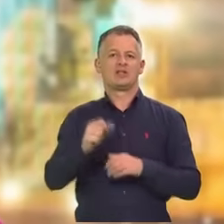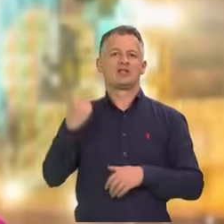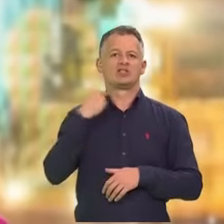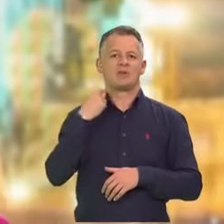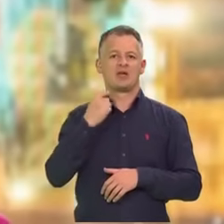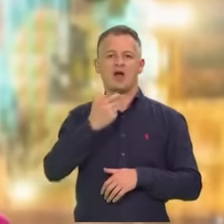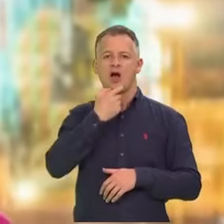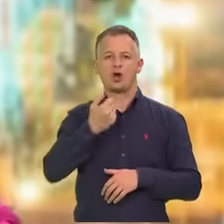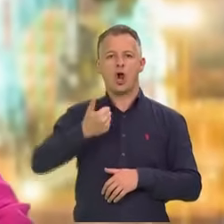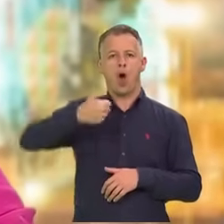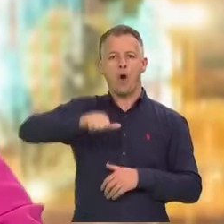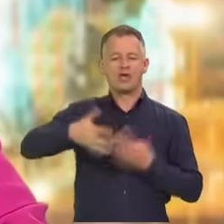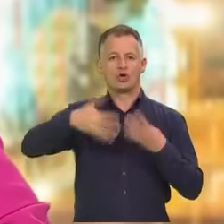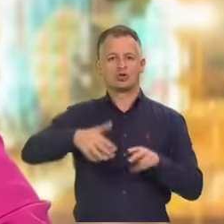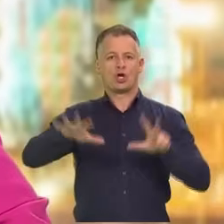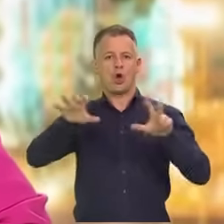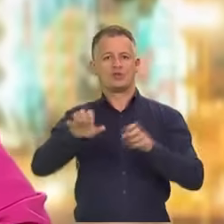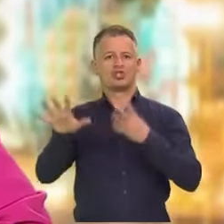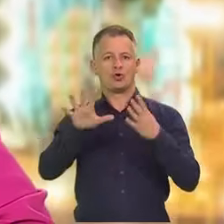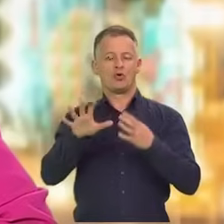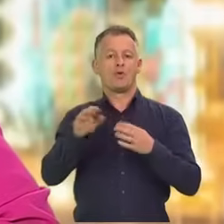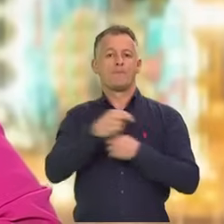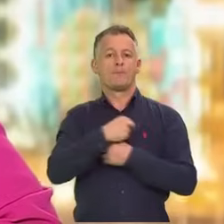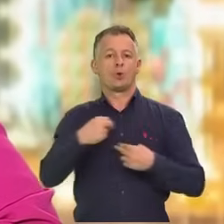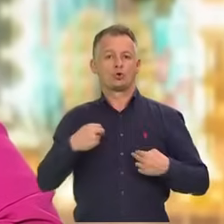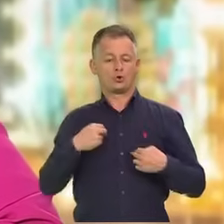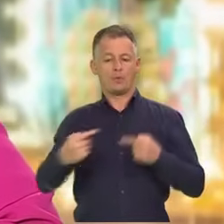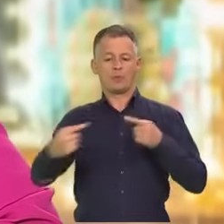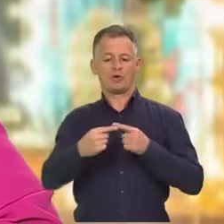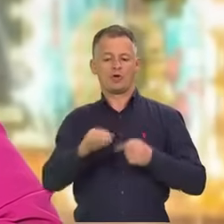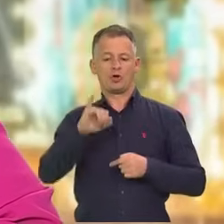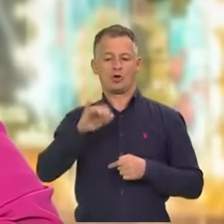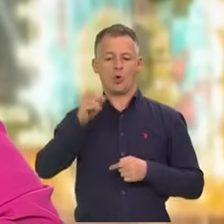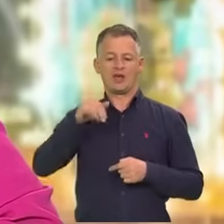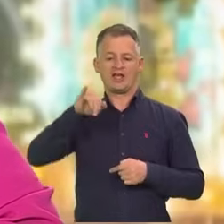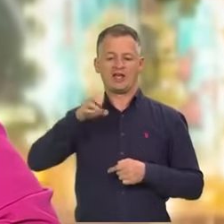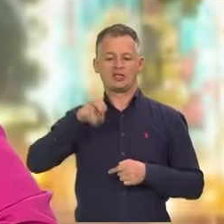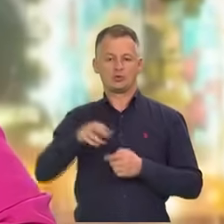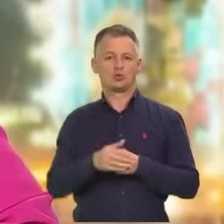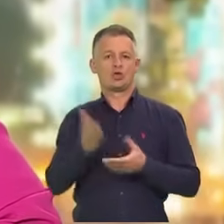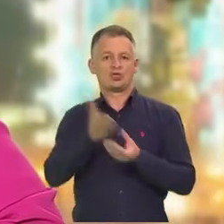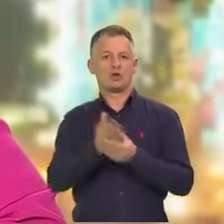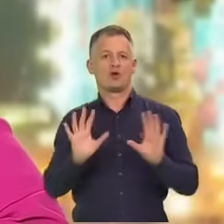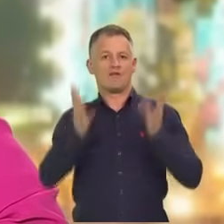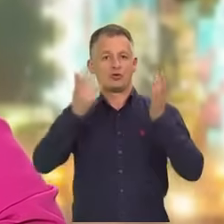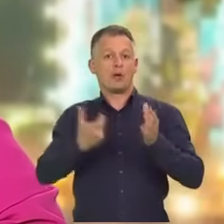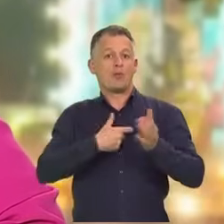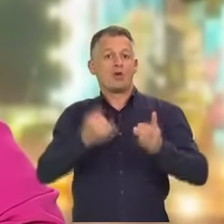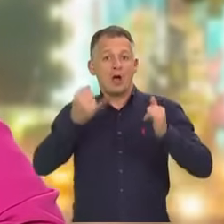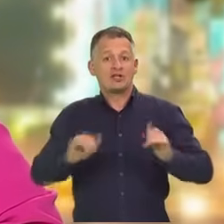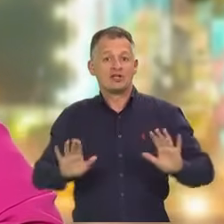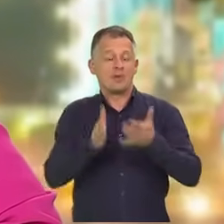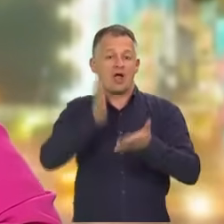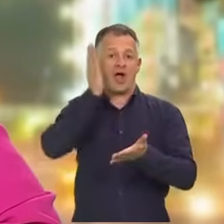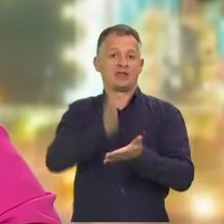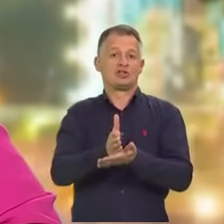decembrie 1989, procesul împotriva lui Ion Iliescu, acuzat de infracțiuni împotriva umanității în dosarul Revoluției, poate începe, a